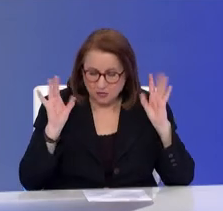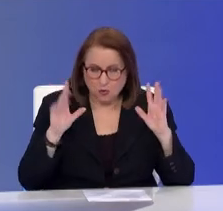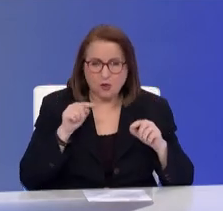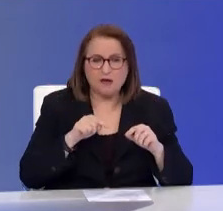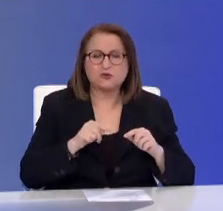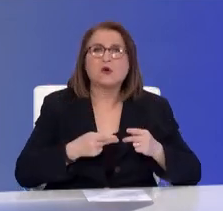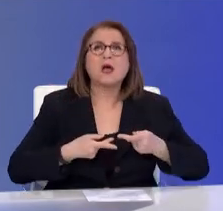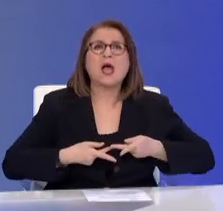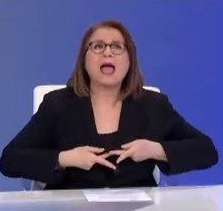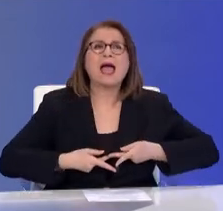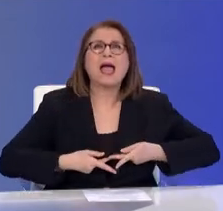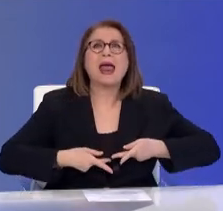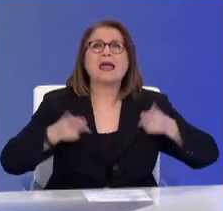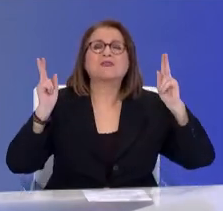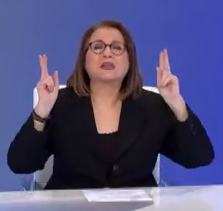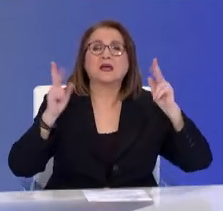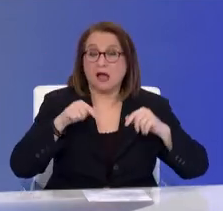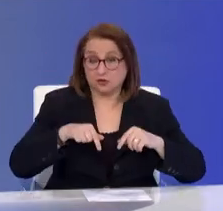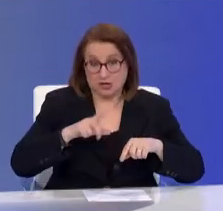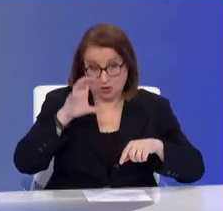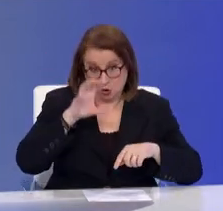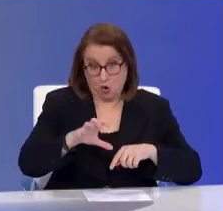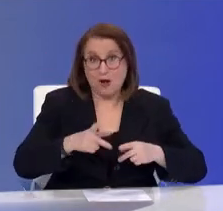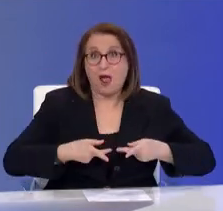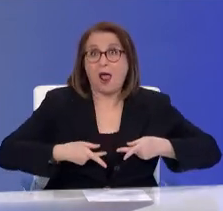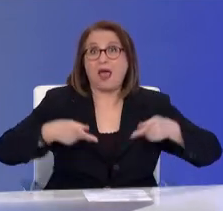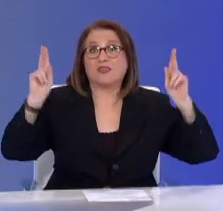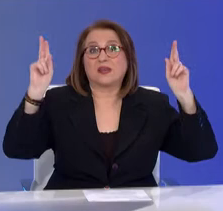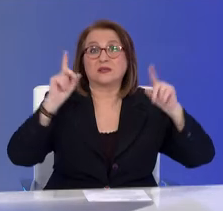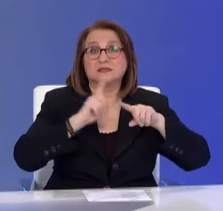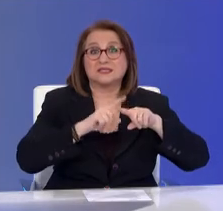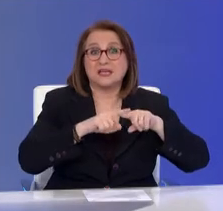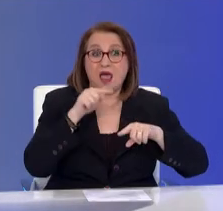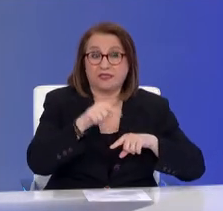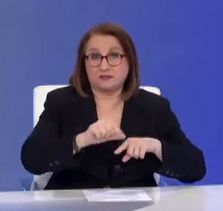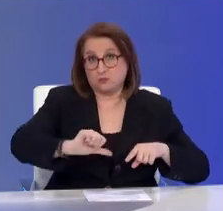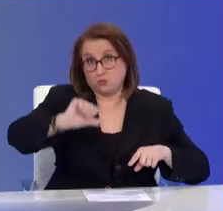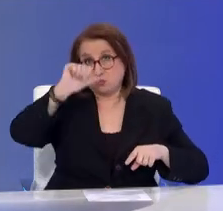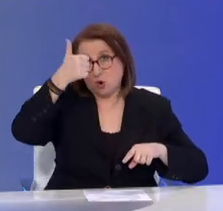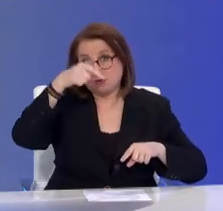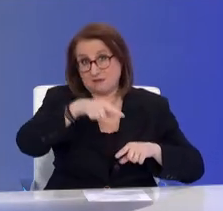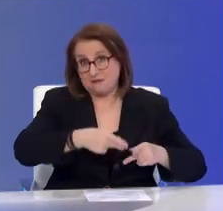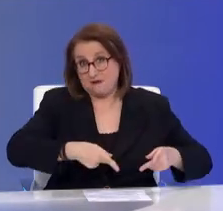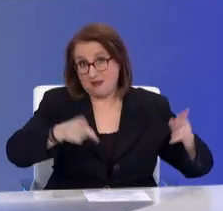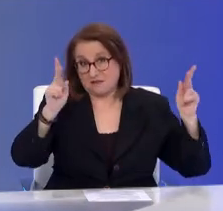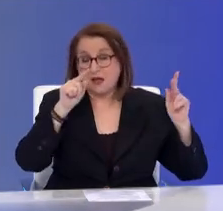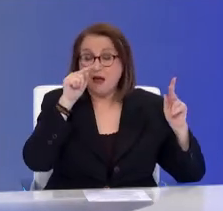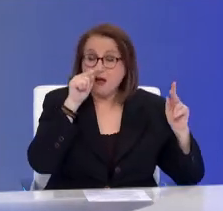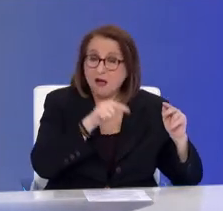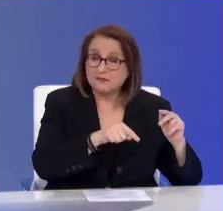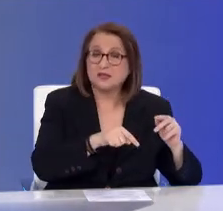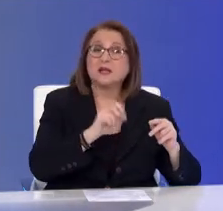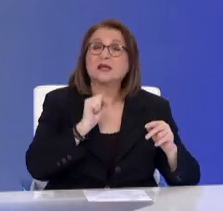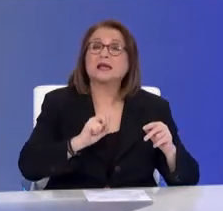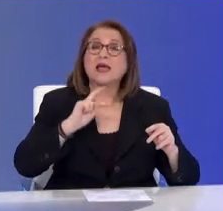ελευθερία, η μεγαλύτερη χώρα της ελευθερίας του κόσμου να μην αγκαλιάσει τις ελευθερίες και τους